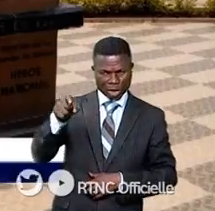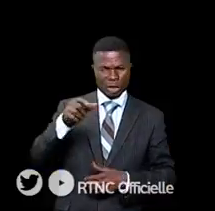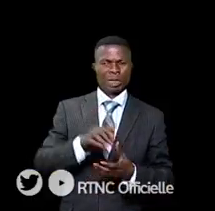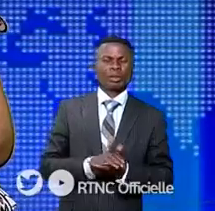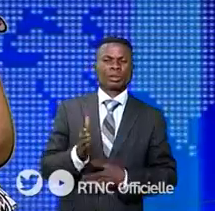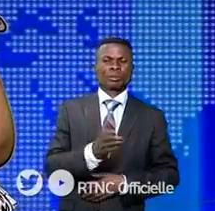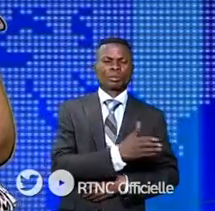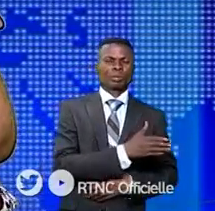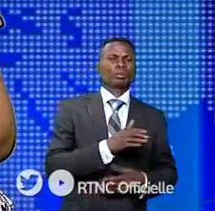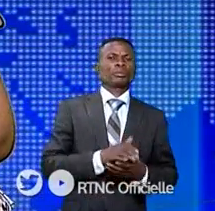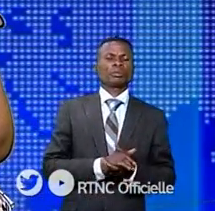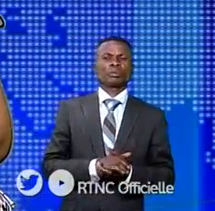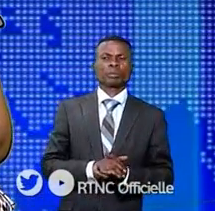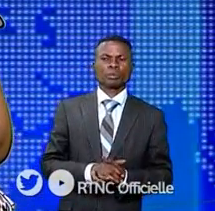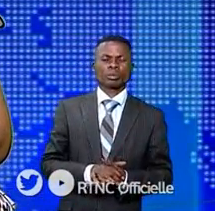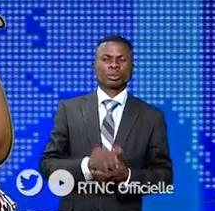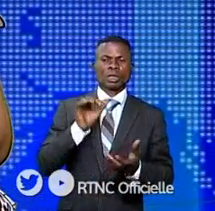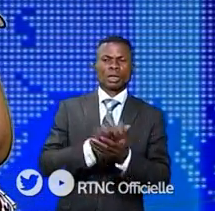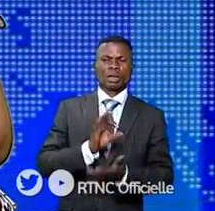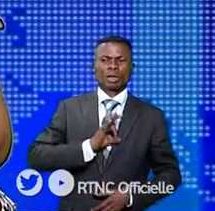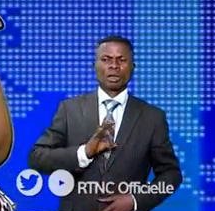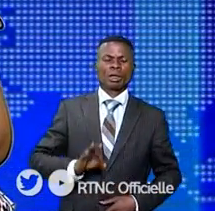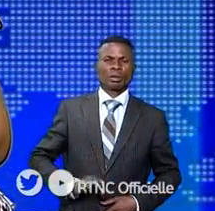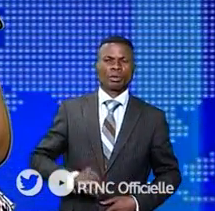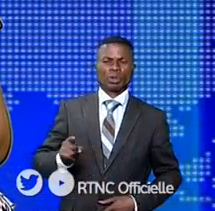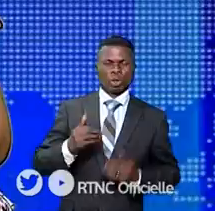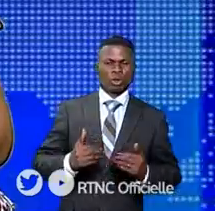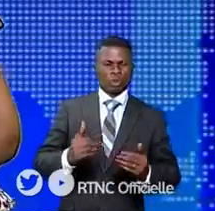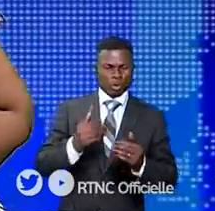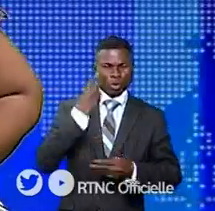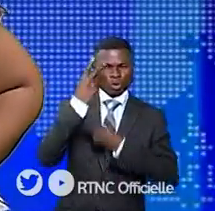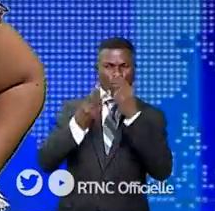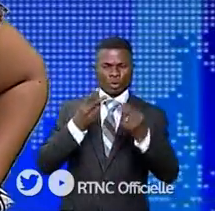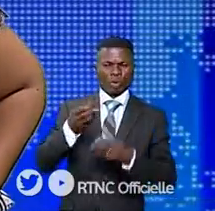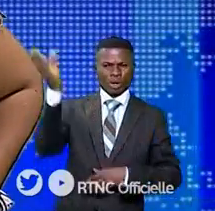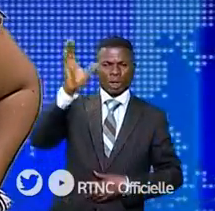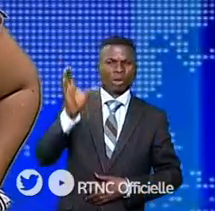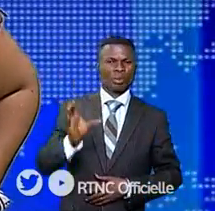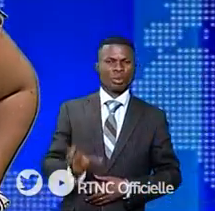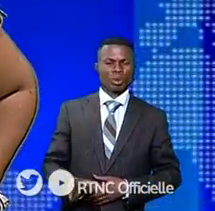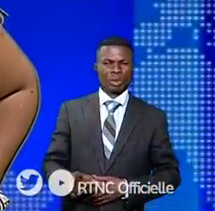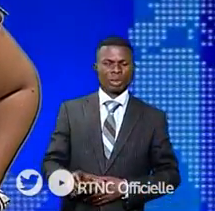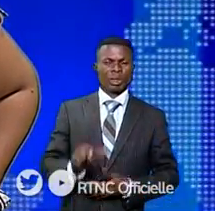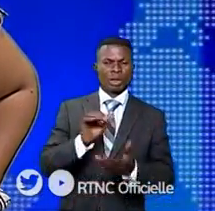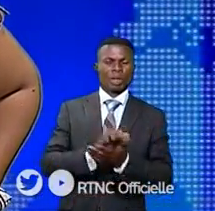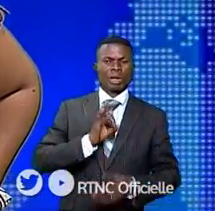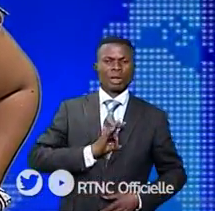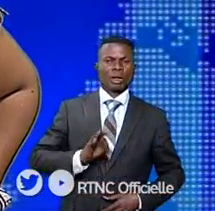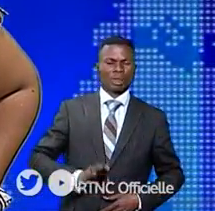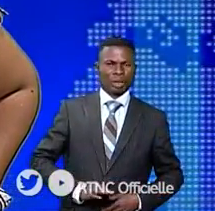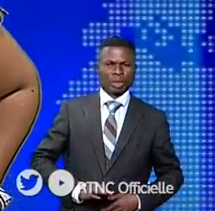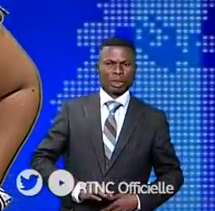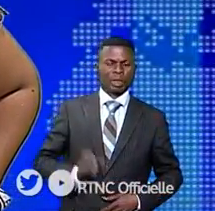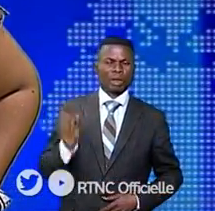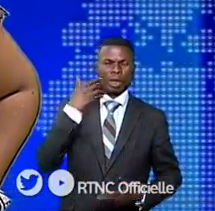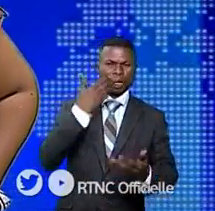Manguenzmans. La première dame de la RDC poursuit son itinérance dans le Congo central. Denise Nyakeru Tshisekedi